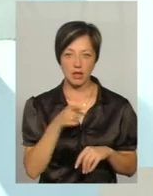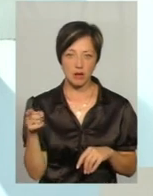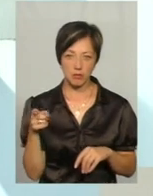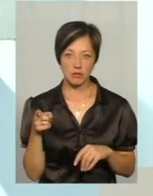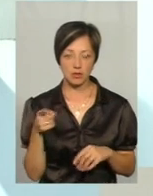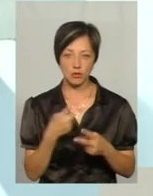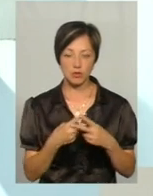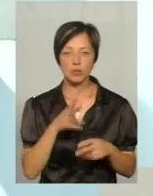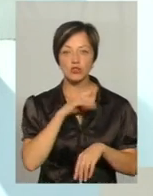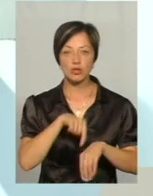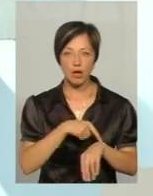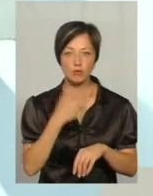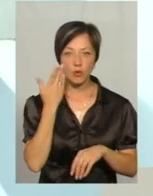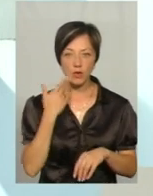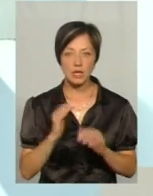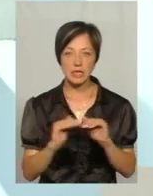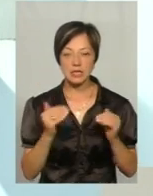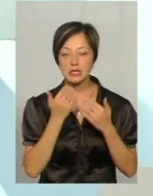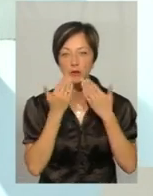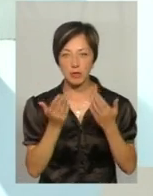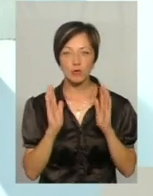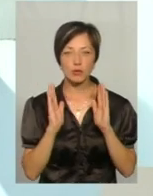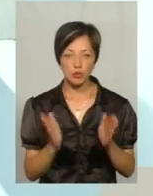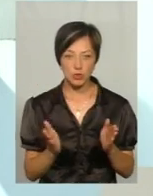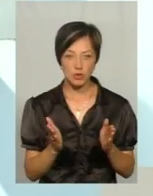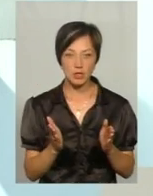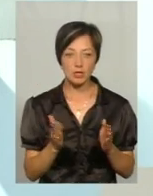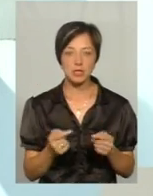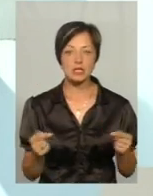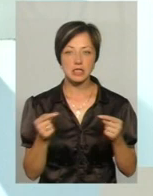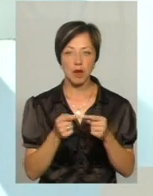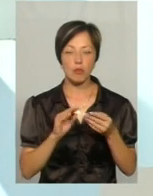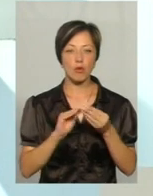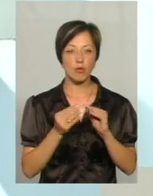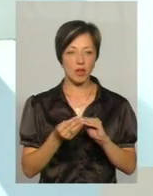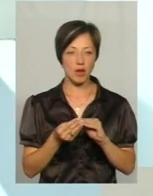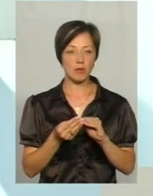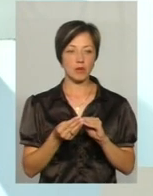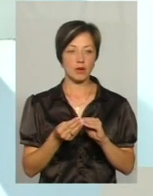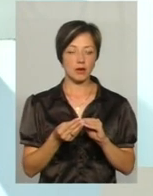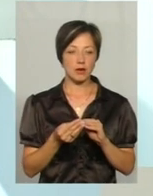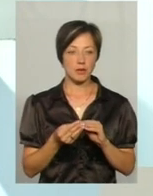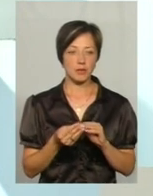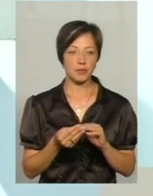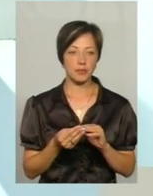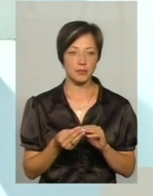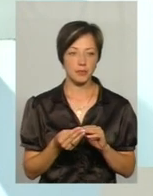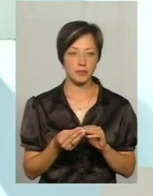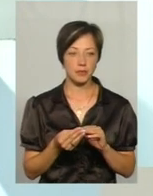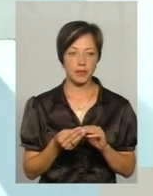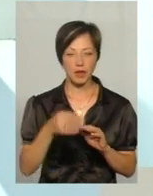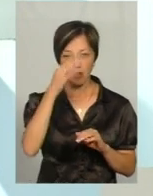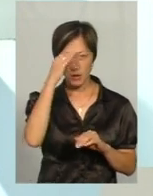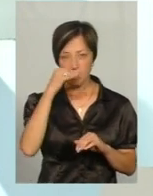термін. І з часом, коли діти будуть запитувати, тому що саме проблема, ну,